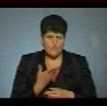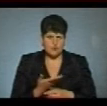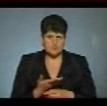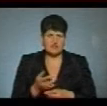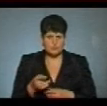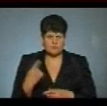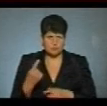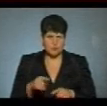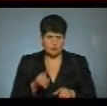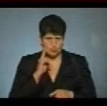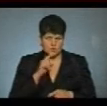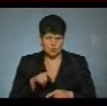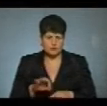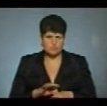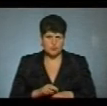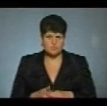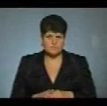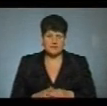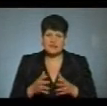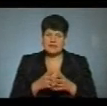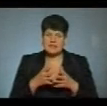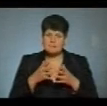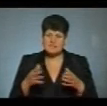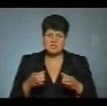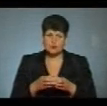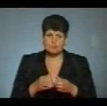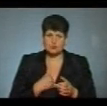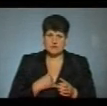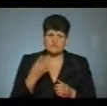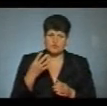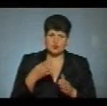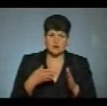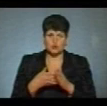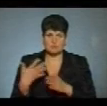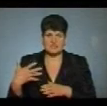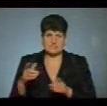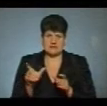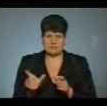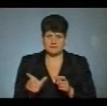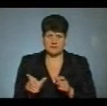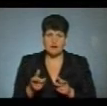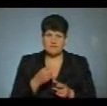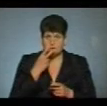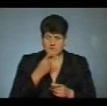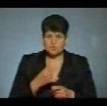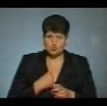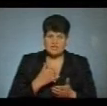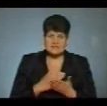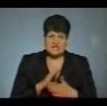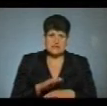також молоді люди здебільшого хворіють? Найбільш вразлива група в нас від 40 до 50. Але, як бачите, що в нас є і